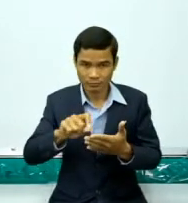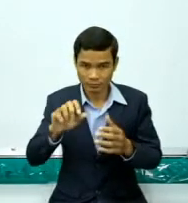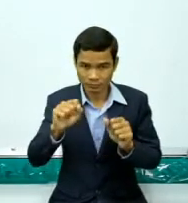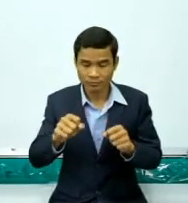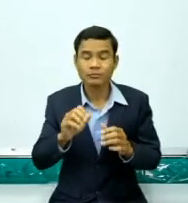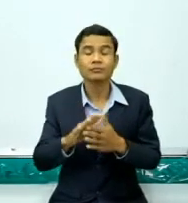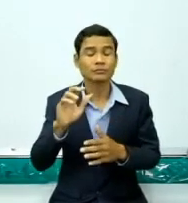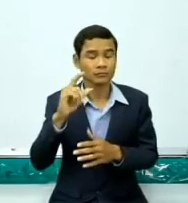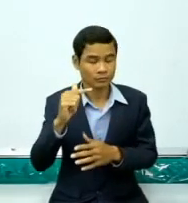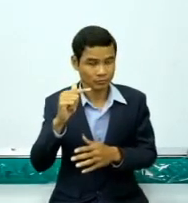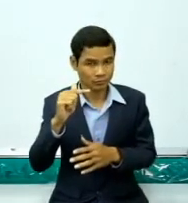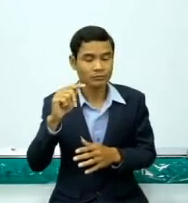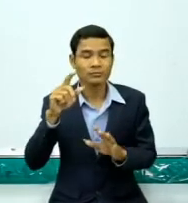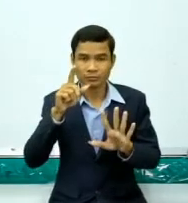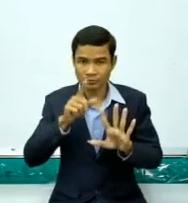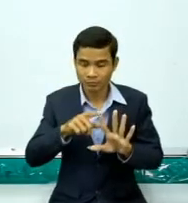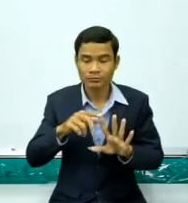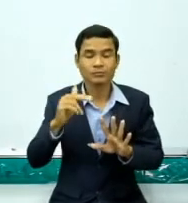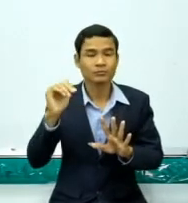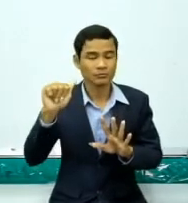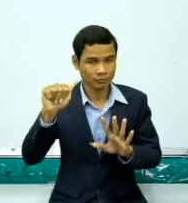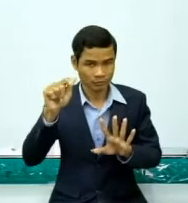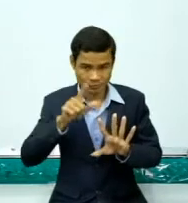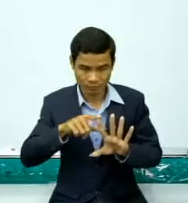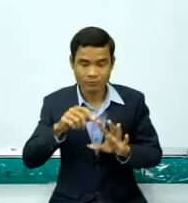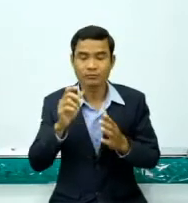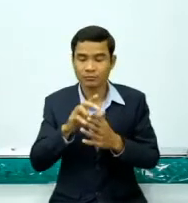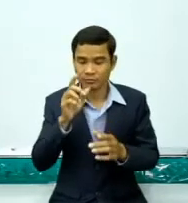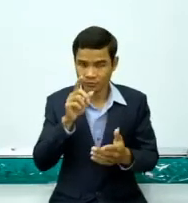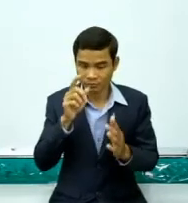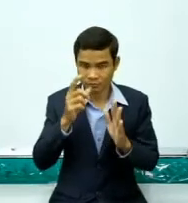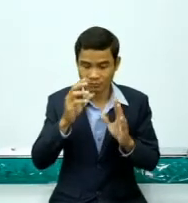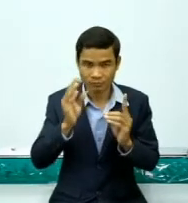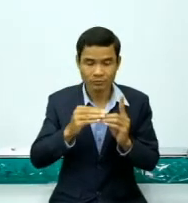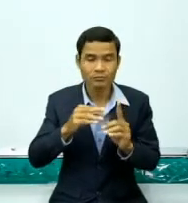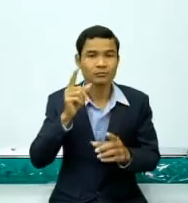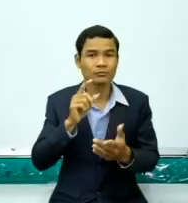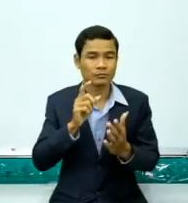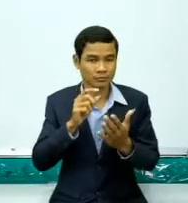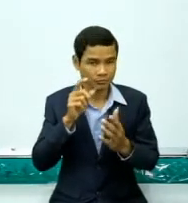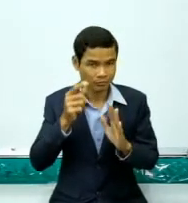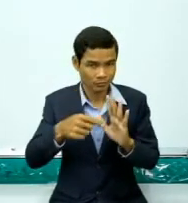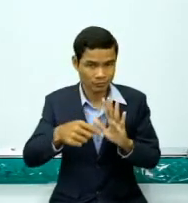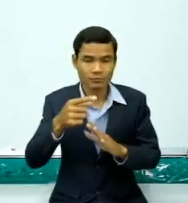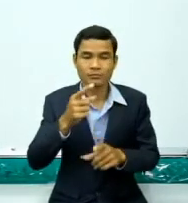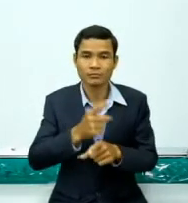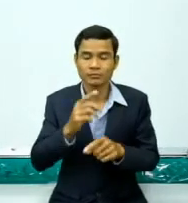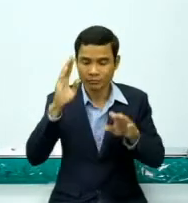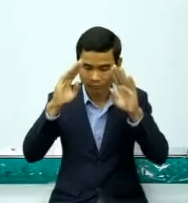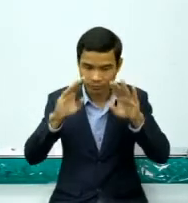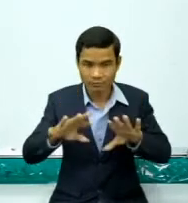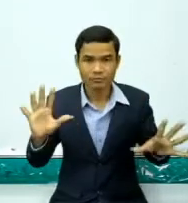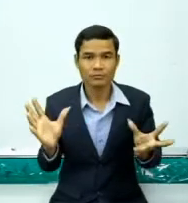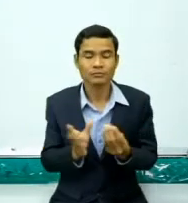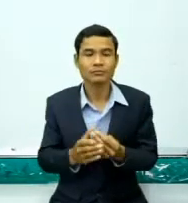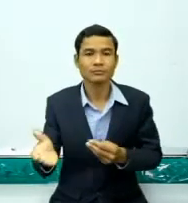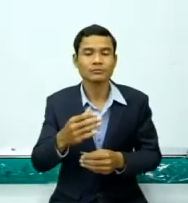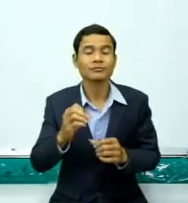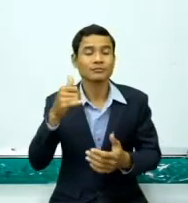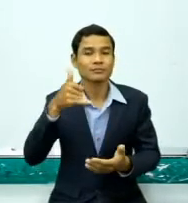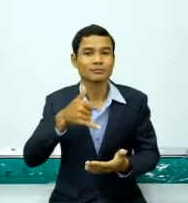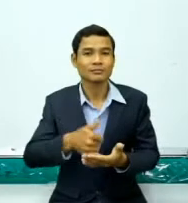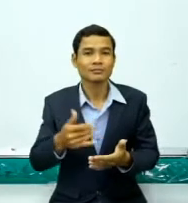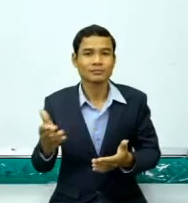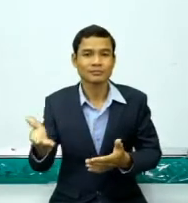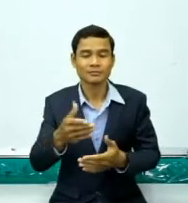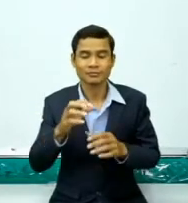bàn trâm trời. Chà, ở cún. Chà, sở xế đây con tình ạ khá. Chà, tại thằng này